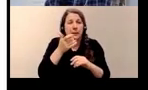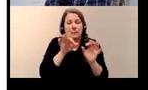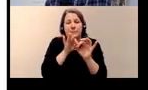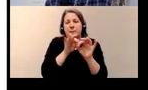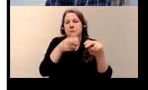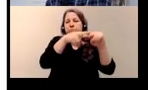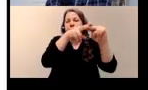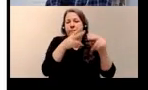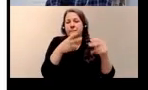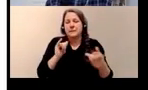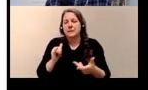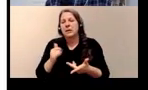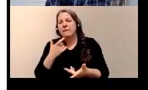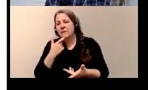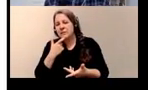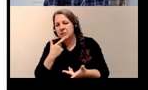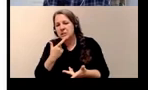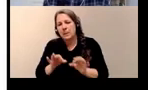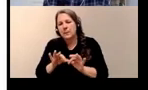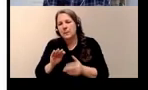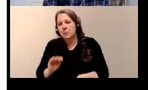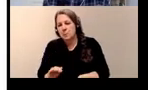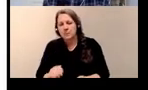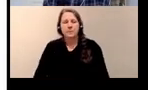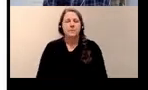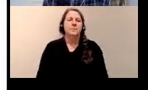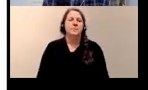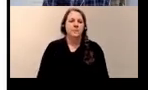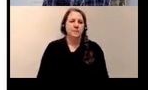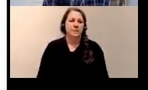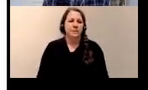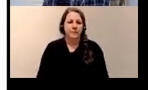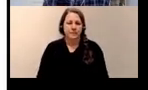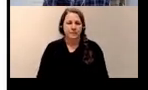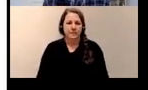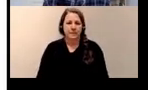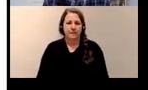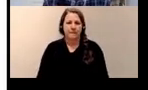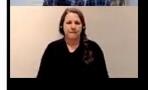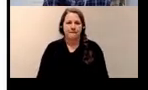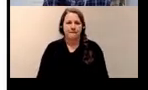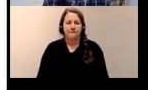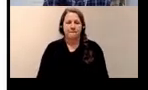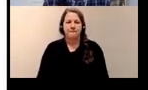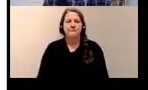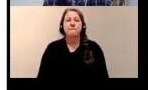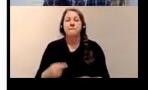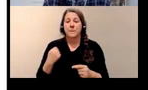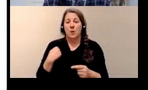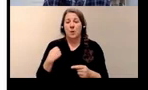Hein. Et puis, un point qui est à relever, donc là, je reviens dans le matériau d'enquête